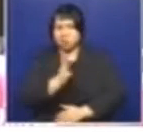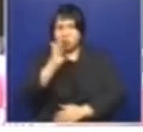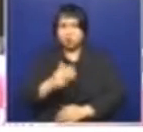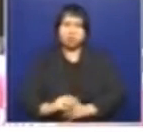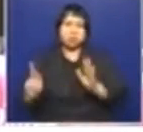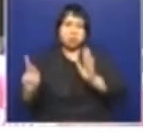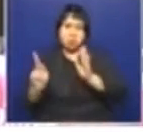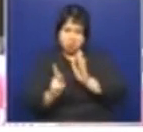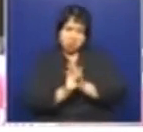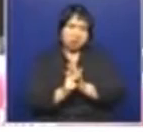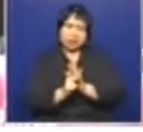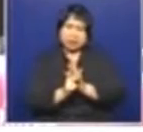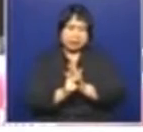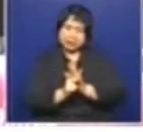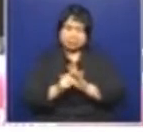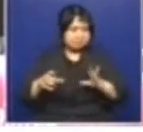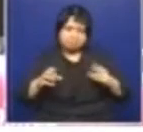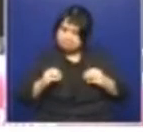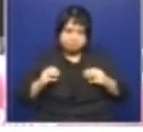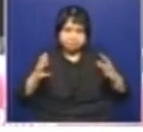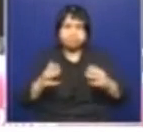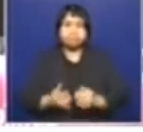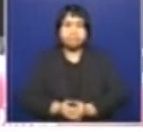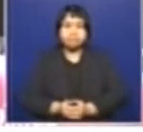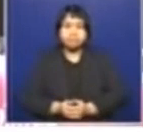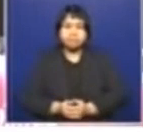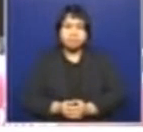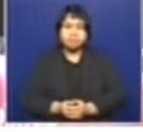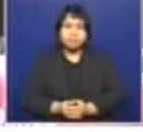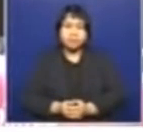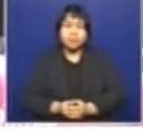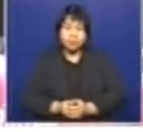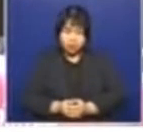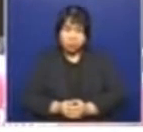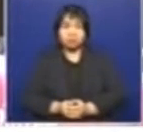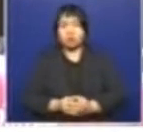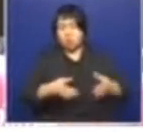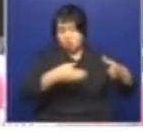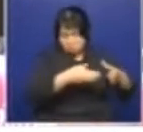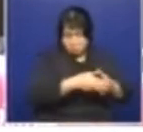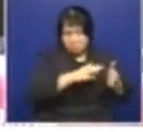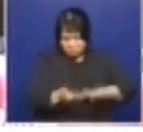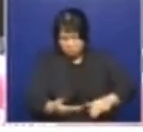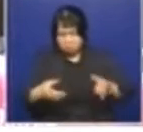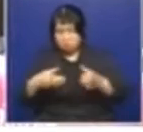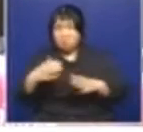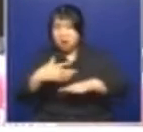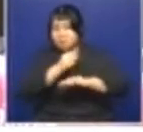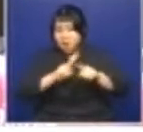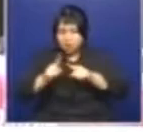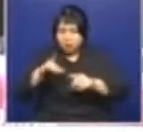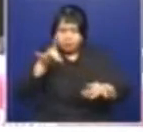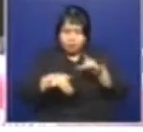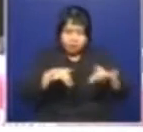อมรับกันไม่ได้การยุบพรรคหรือการกันแกล้งกันทางการเมืองหรือการแจกกล้ว